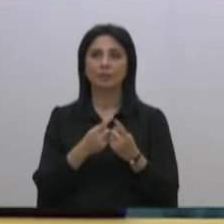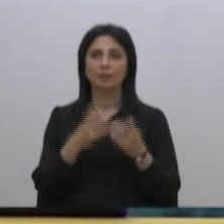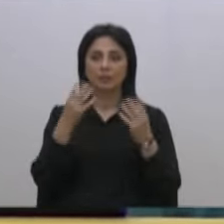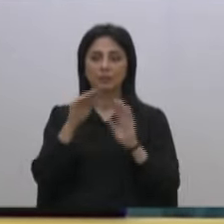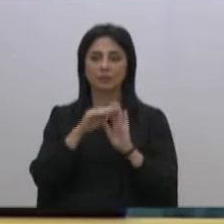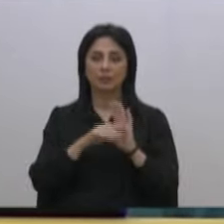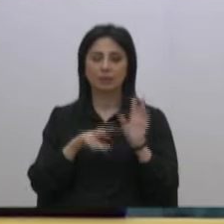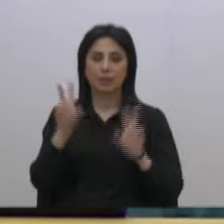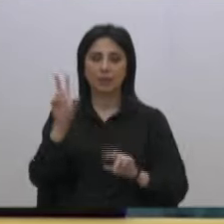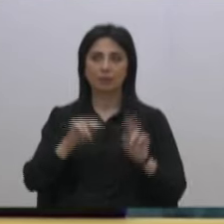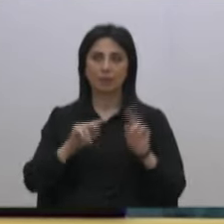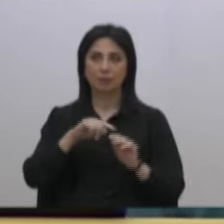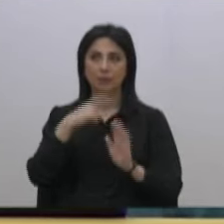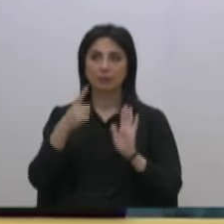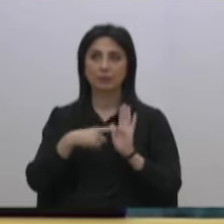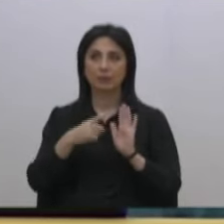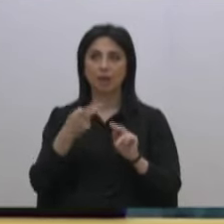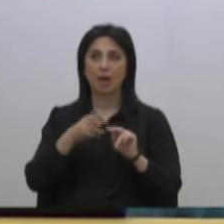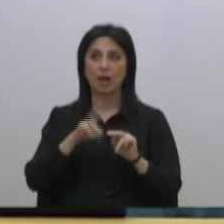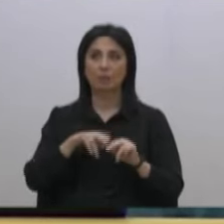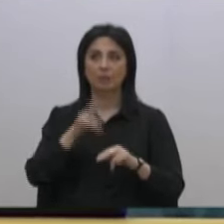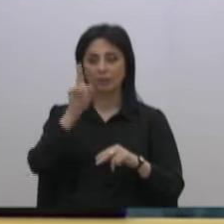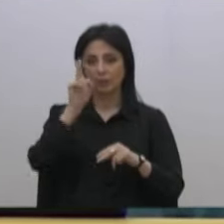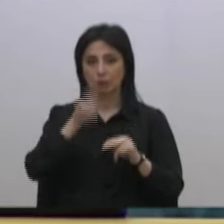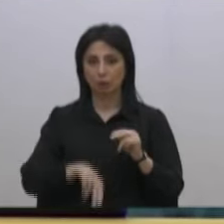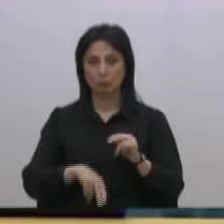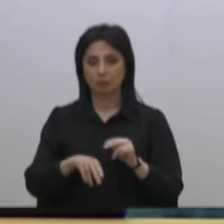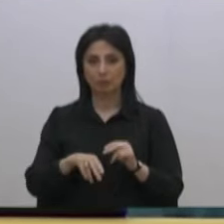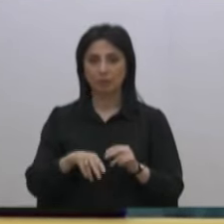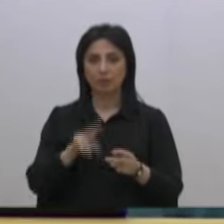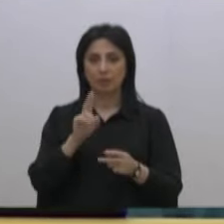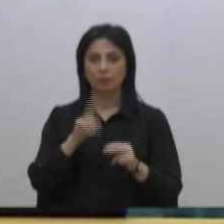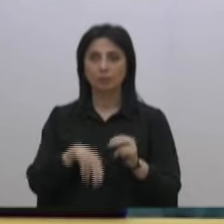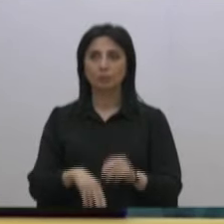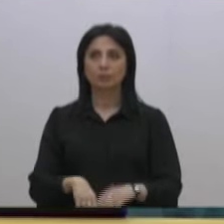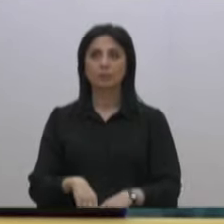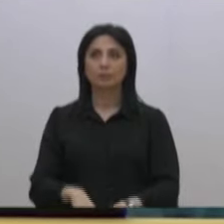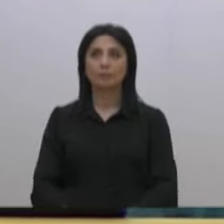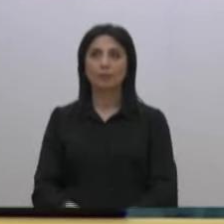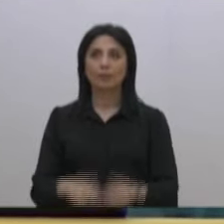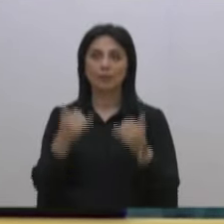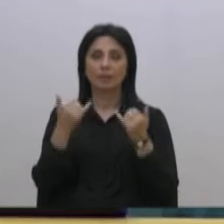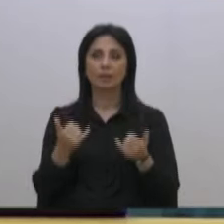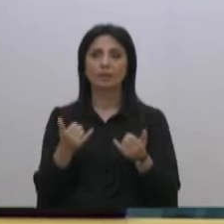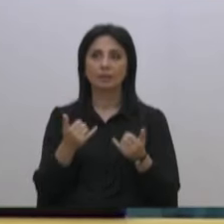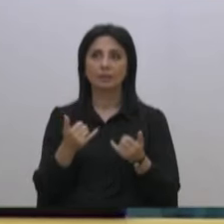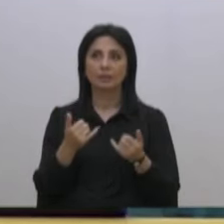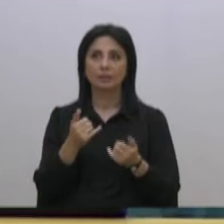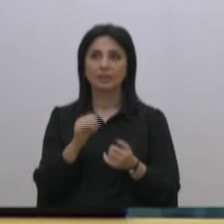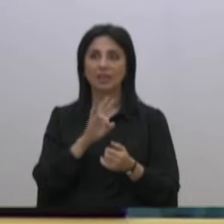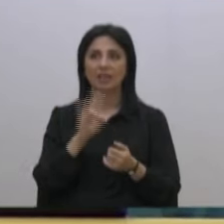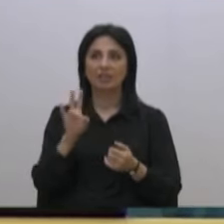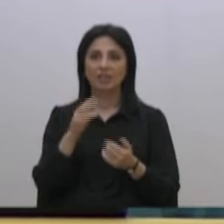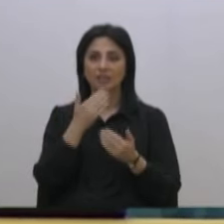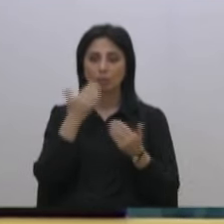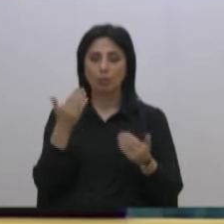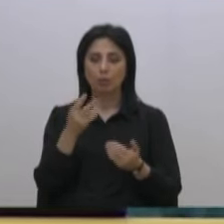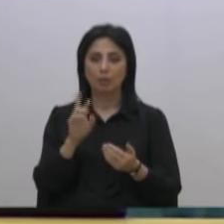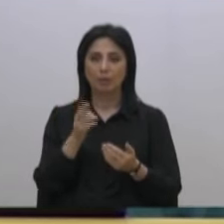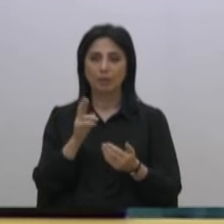გათვალისწინებული საკითხები ამით დასრულებული და ამოწურულია. დღეს ივნისის ბოლო